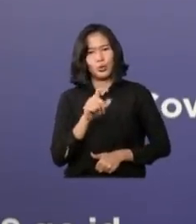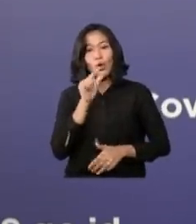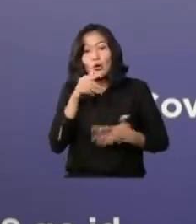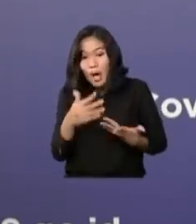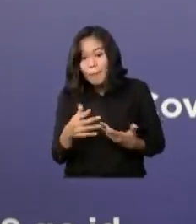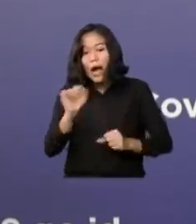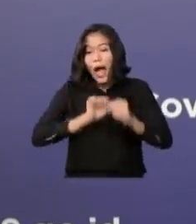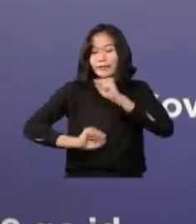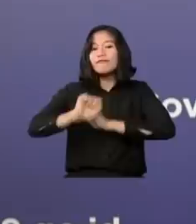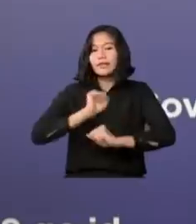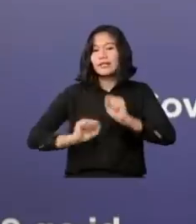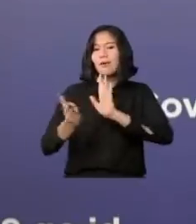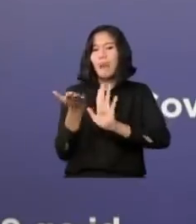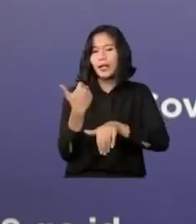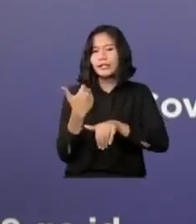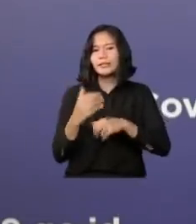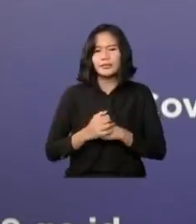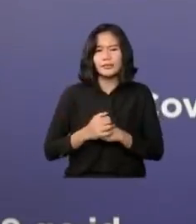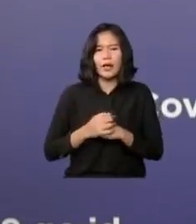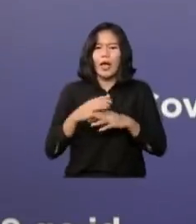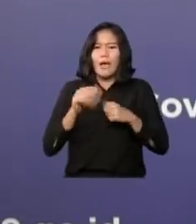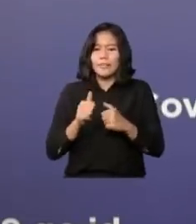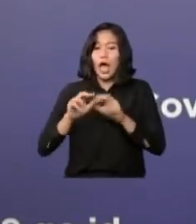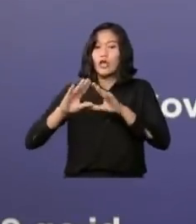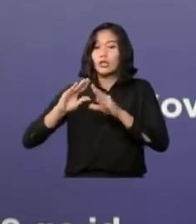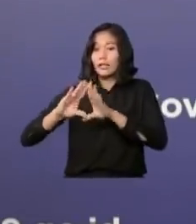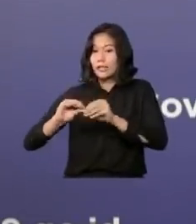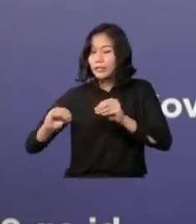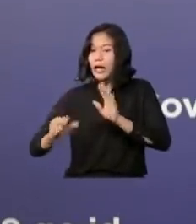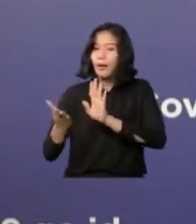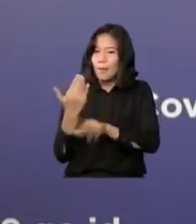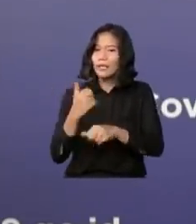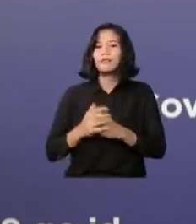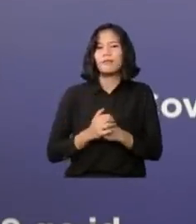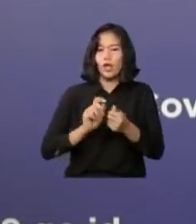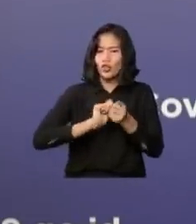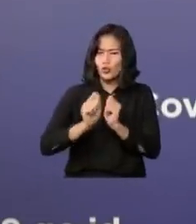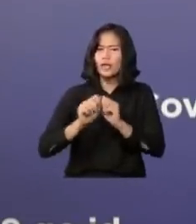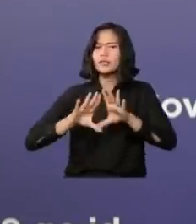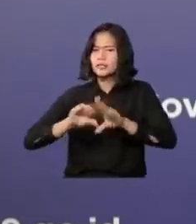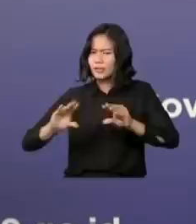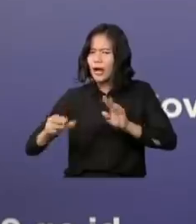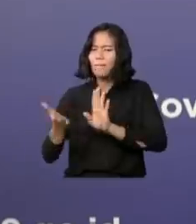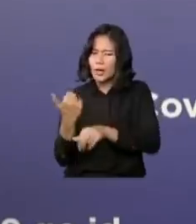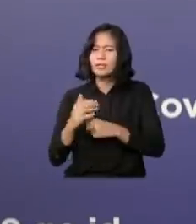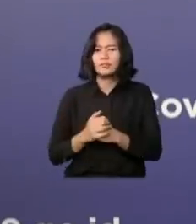produktif kembali dan kemudian bisa menjalankan tugas kita kembali dan kemudian kita